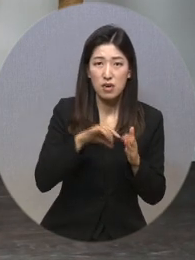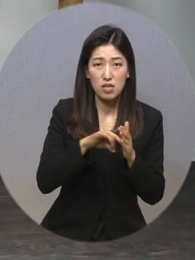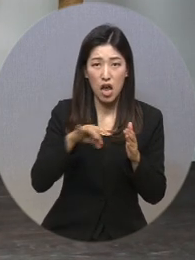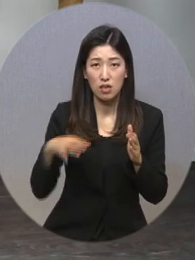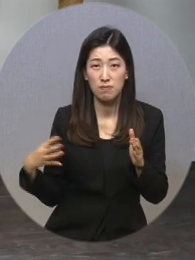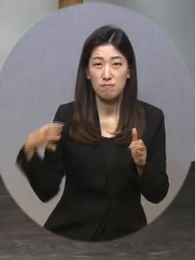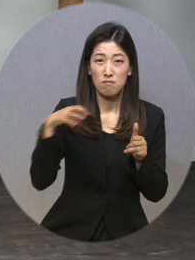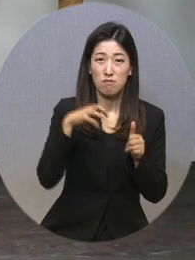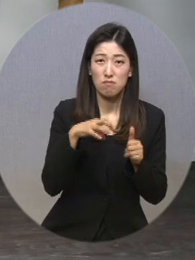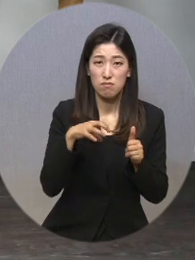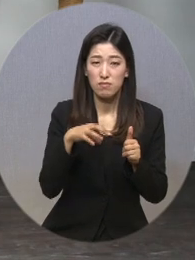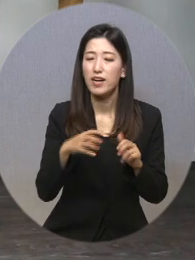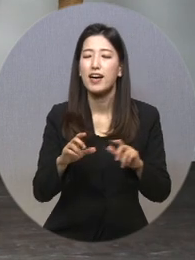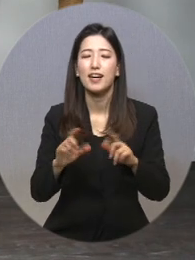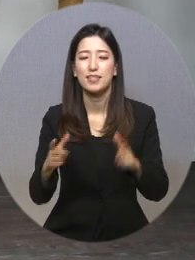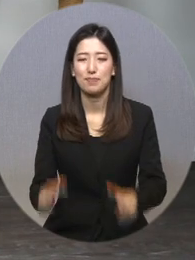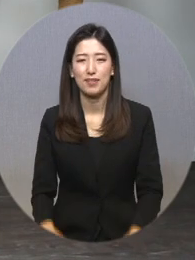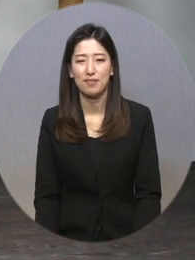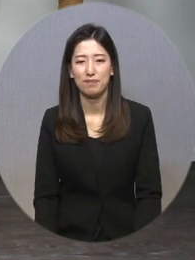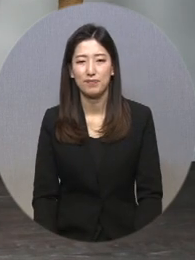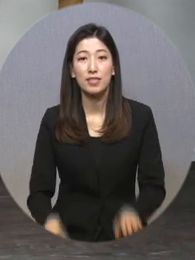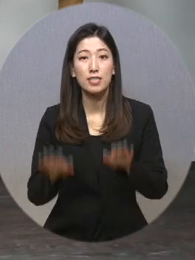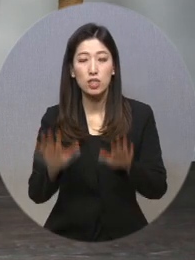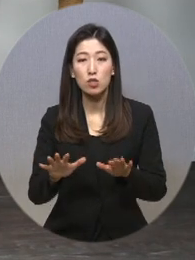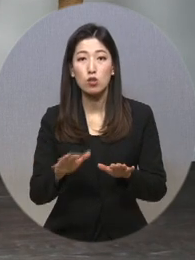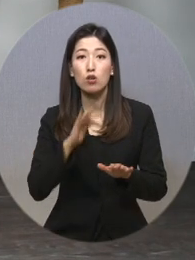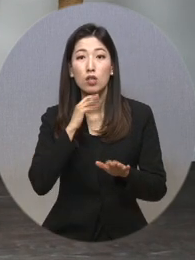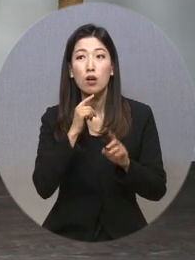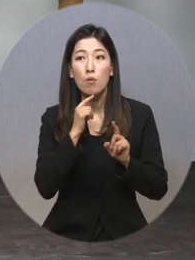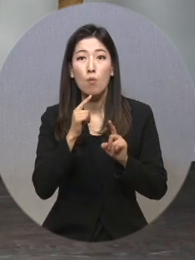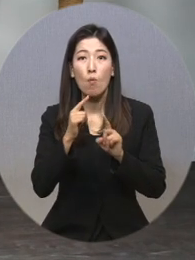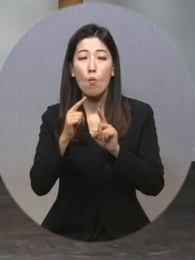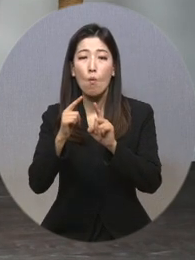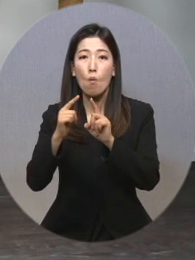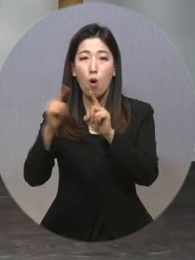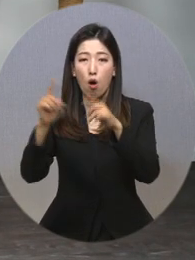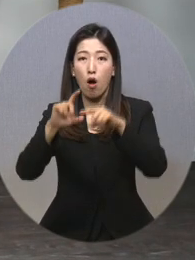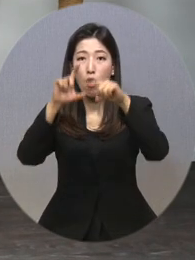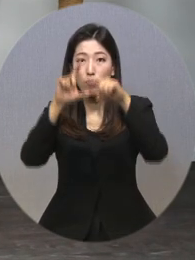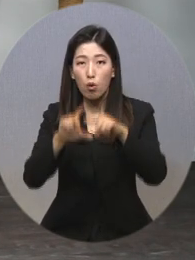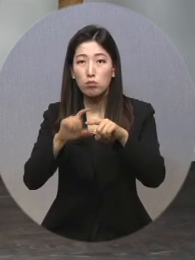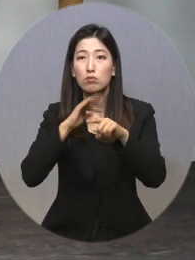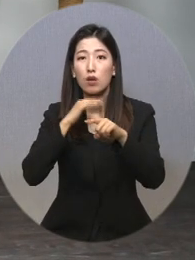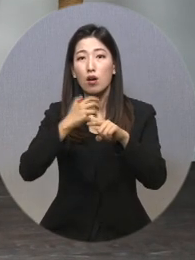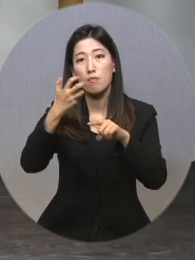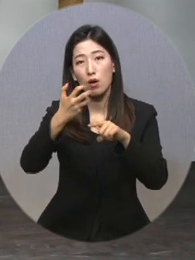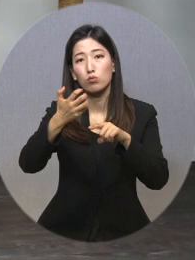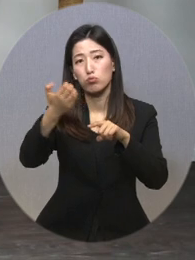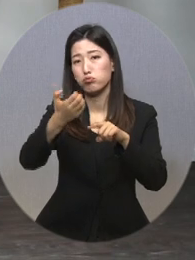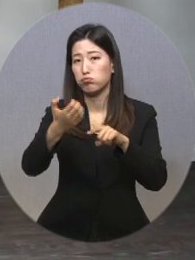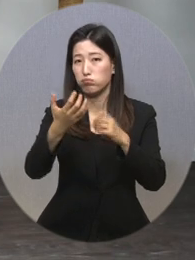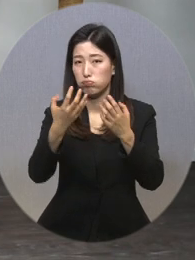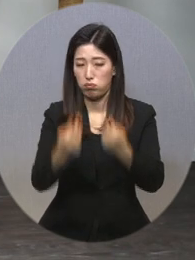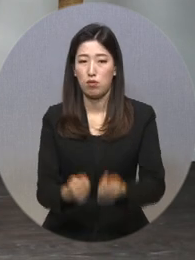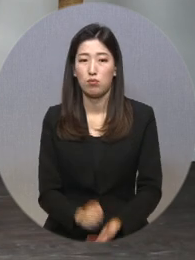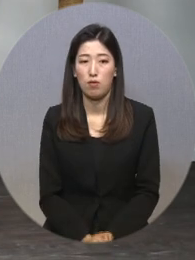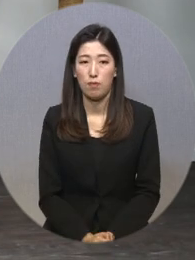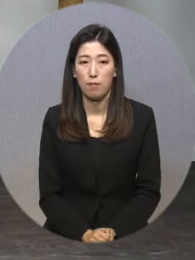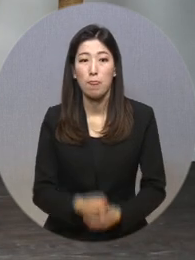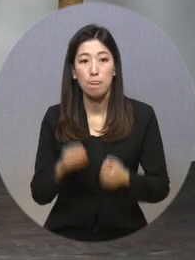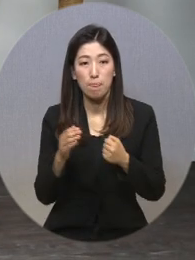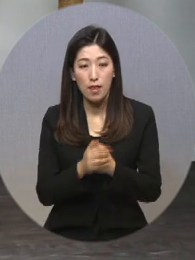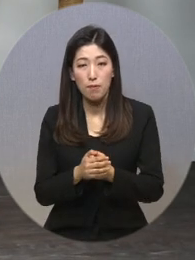생각해보면 다릅니다. 이제는 장수사회입니다. 유엔은 17세부터